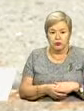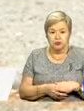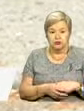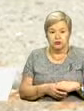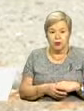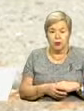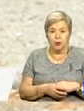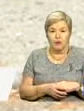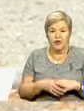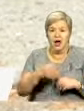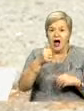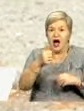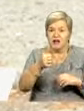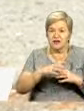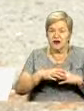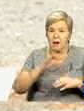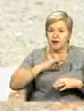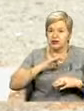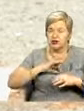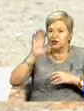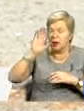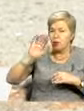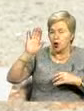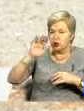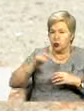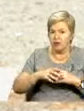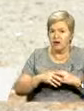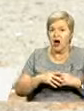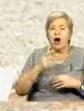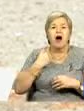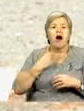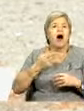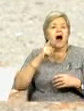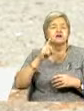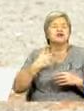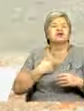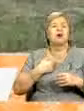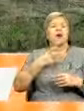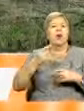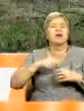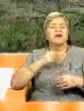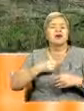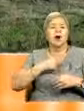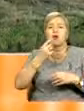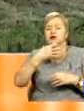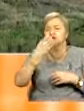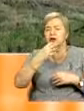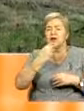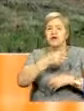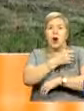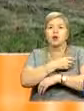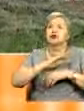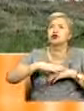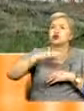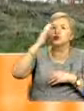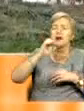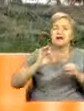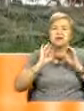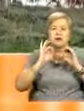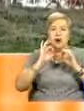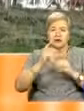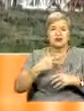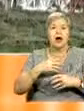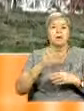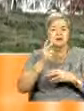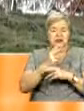Bun găsit! Într-adevăr, președintele Republicii Moldova a convocat pentru astăzi Consiliul Suprem de Securitate. Asta după